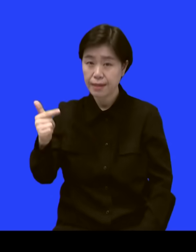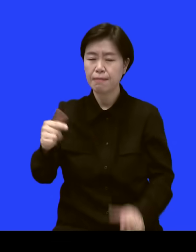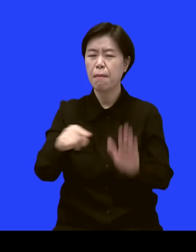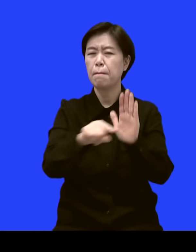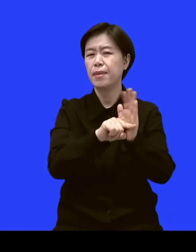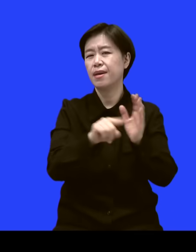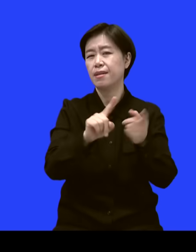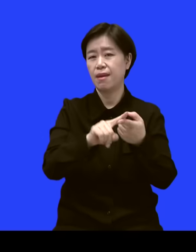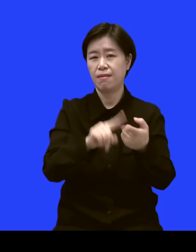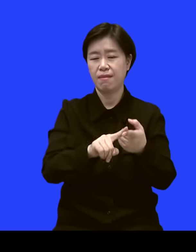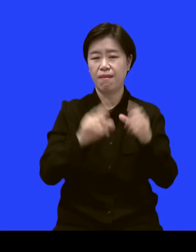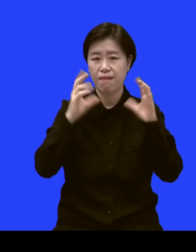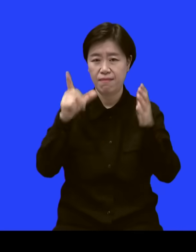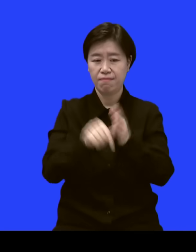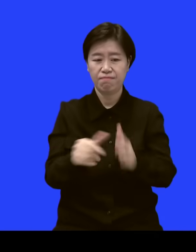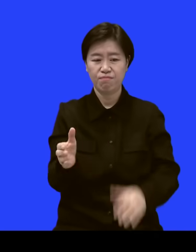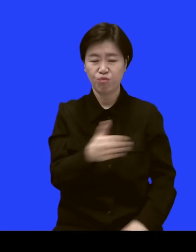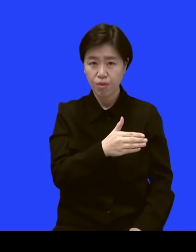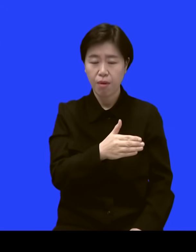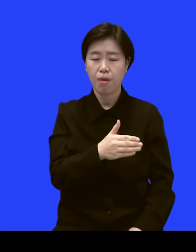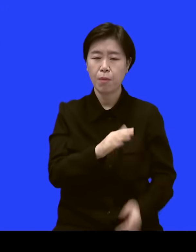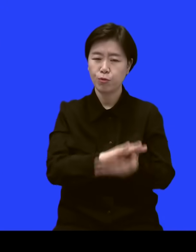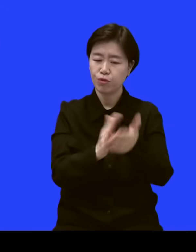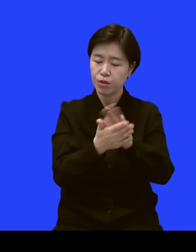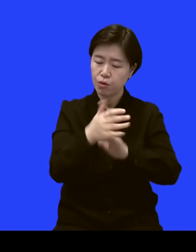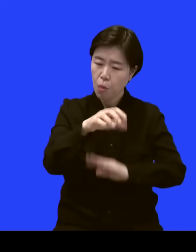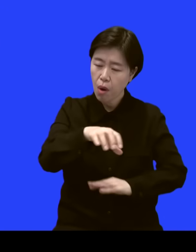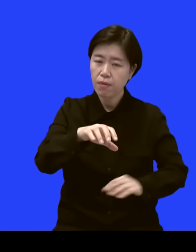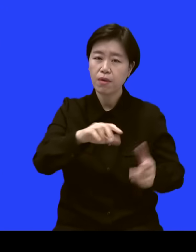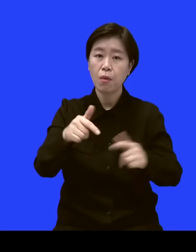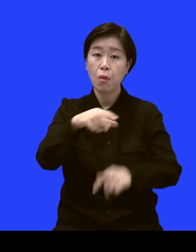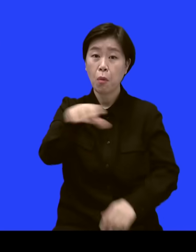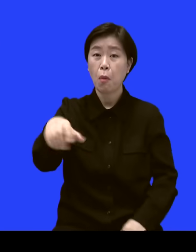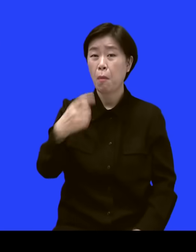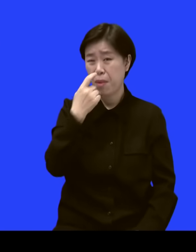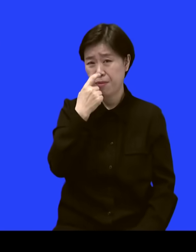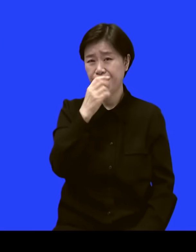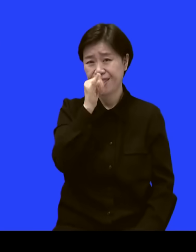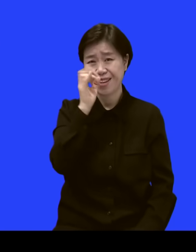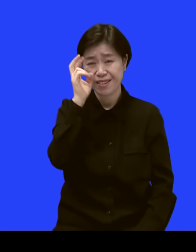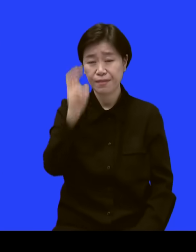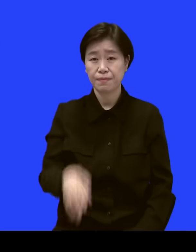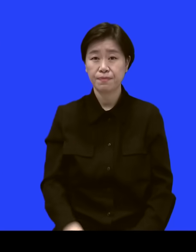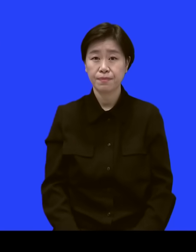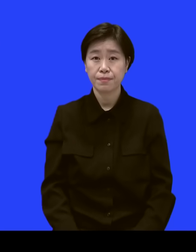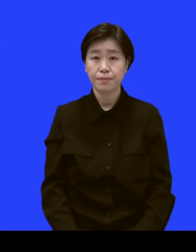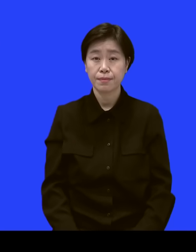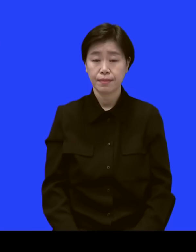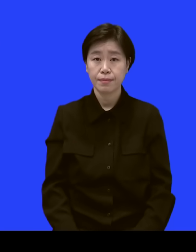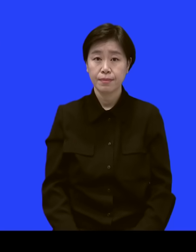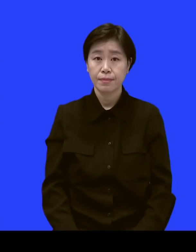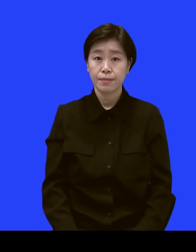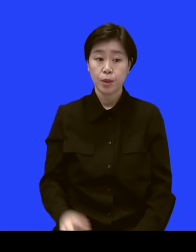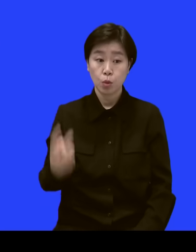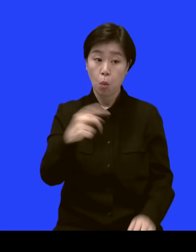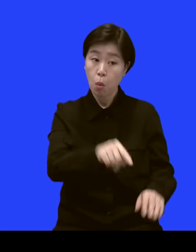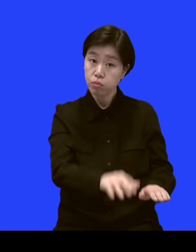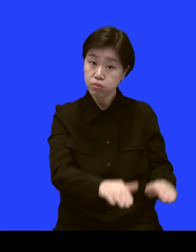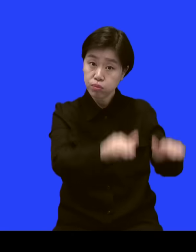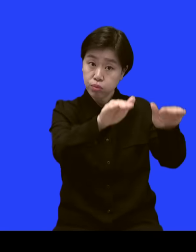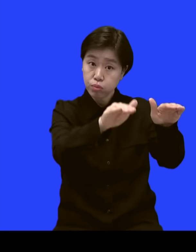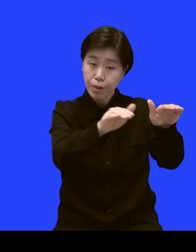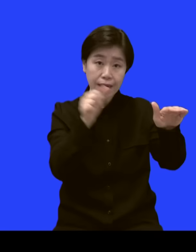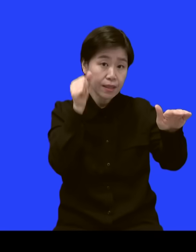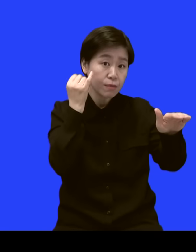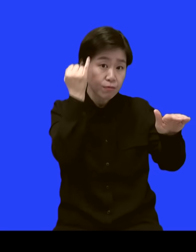되고. 네. 그리고 나중에 자라면서 저게 맛있나? 라고 와요. 저게 맛있어서 엄마가 어렸을 때도 먹었나? 하면서 그 아이가 이제